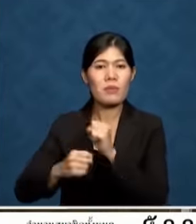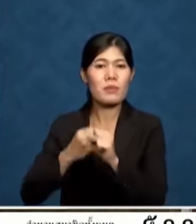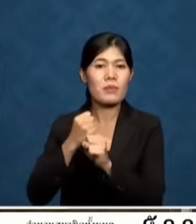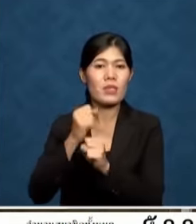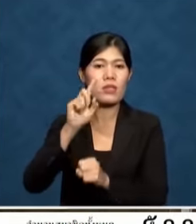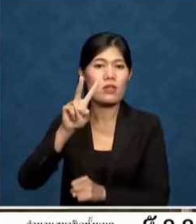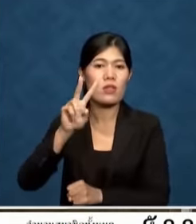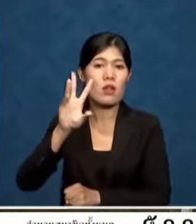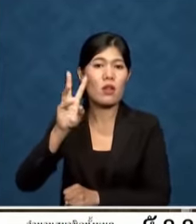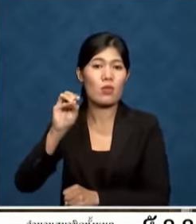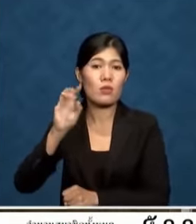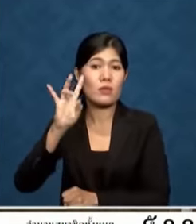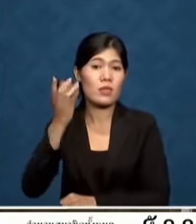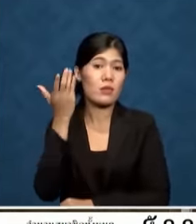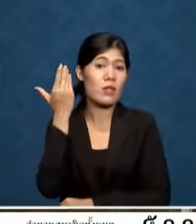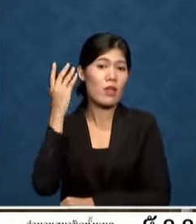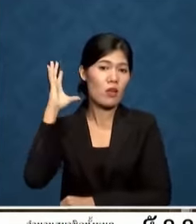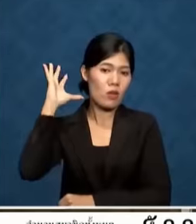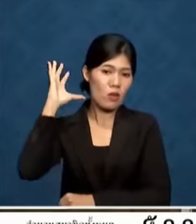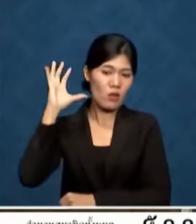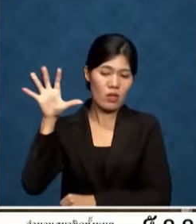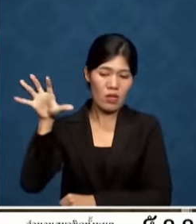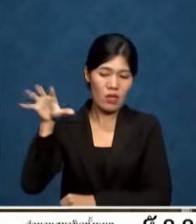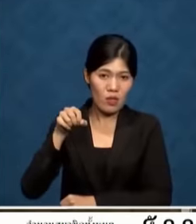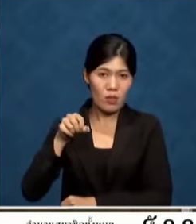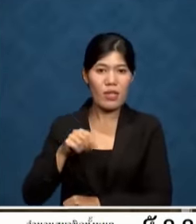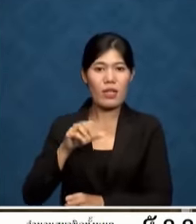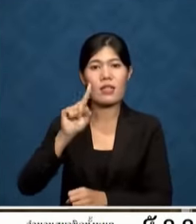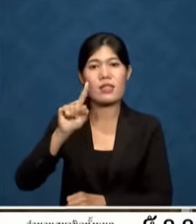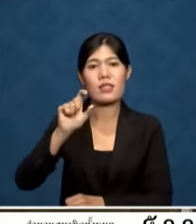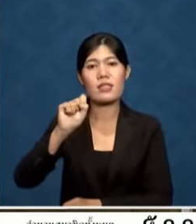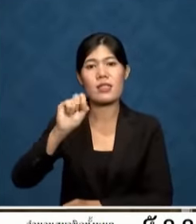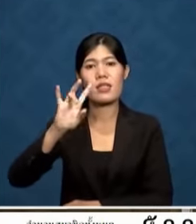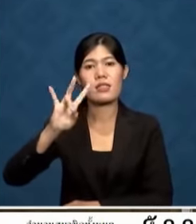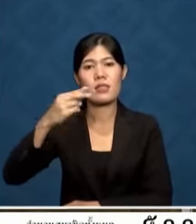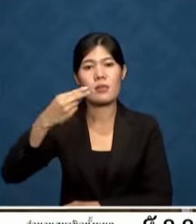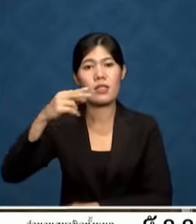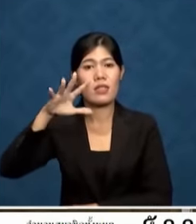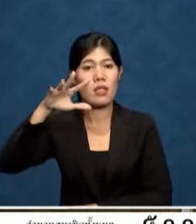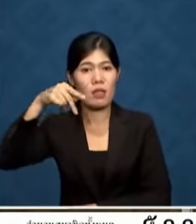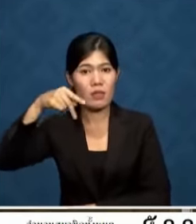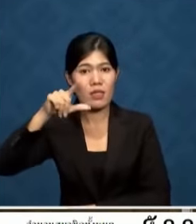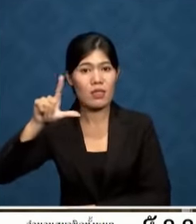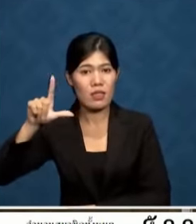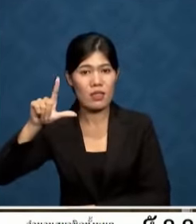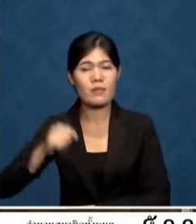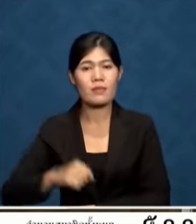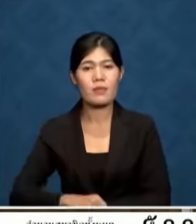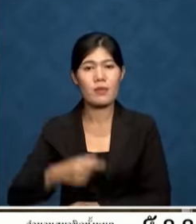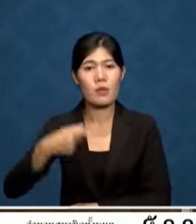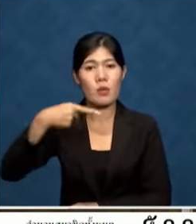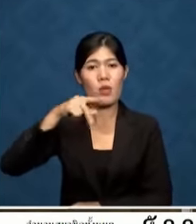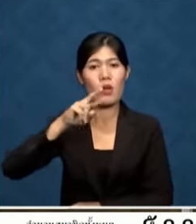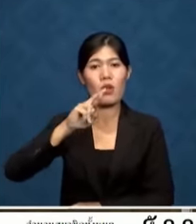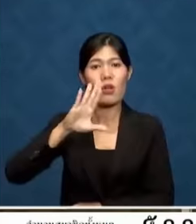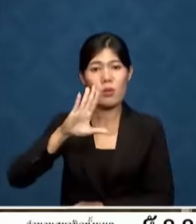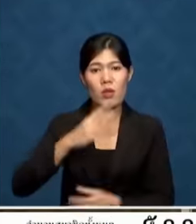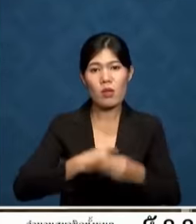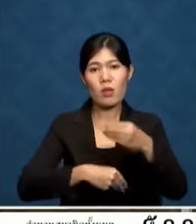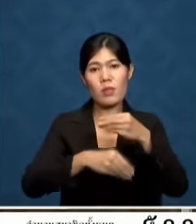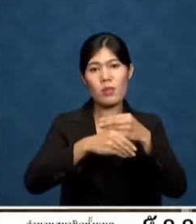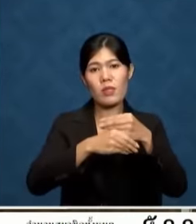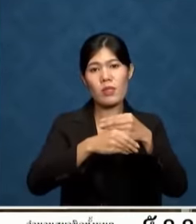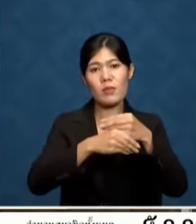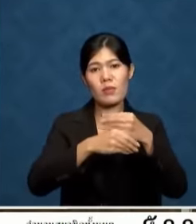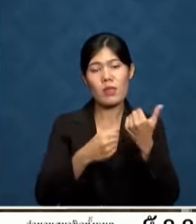6717,000ล้านปรากฏว่าพระราชบัญญัติงบ 567เพิ่มเติมที่ครม